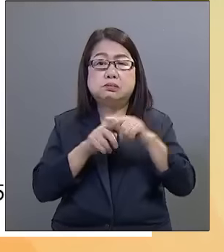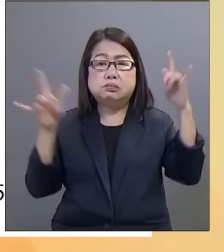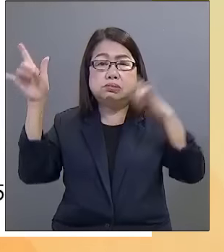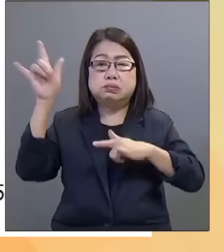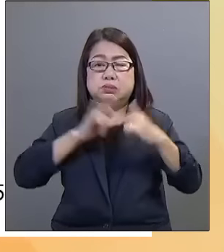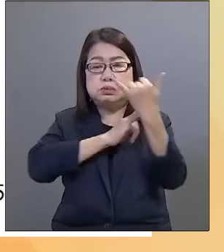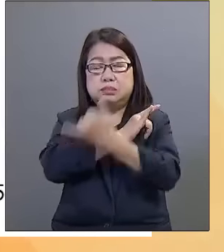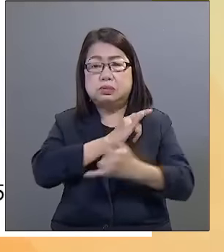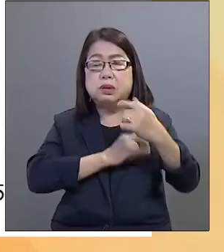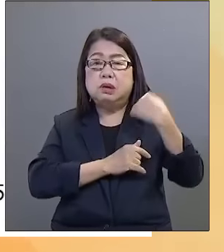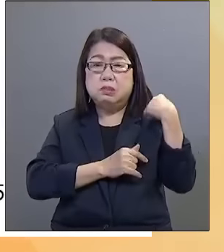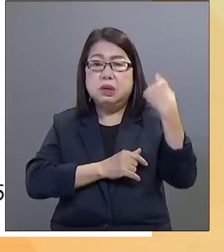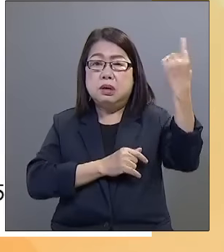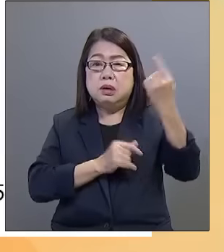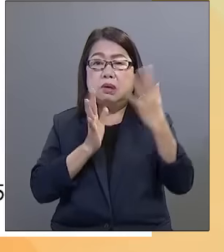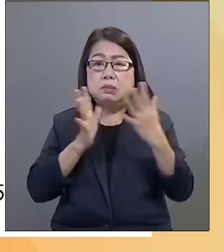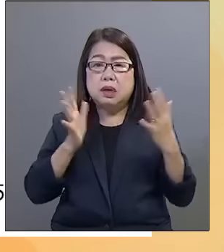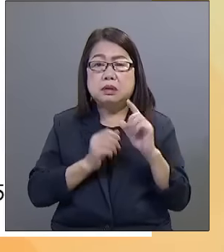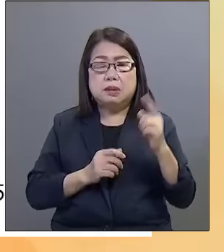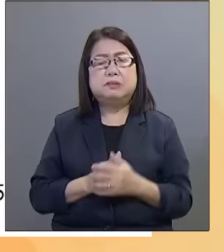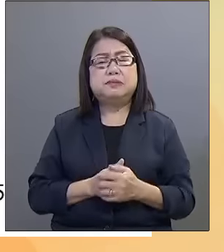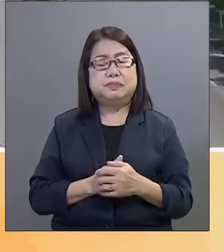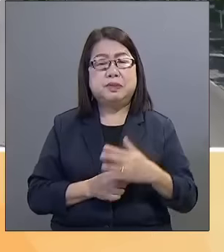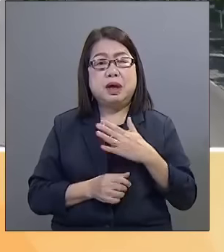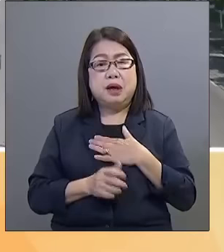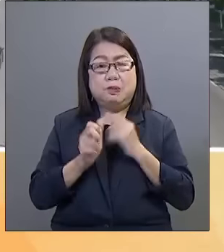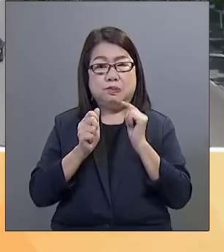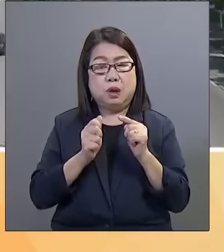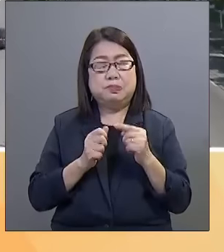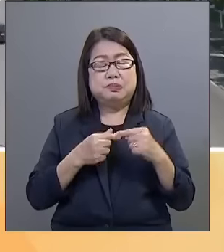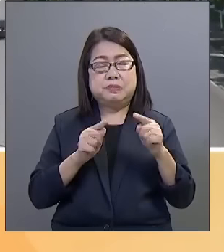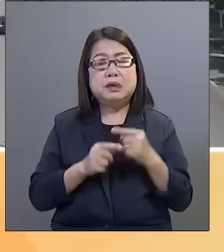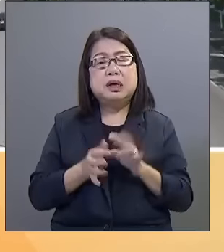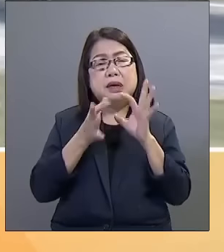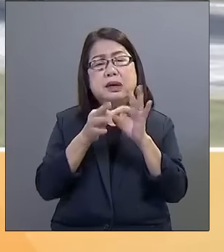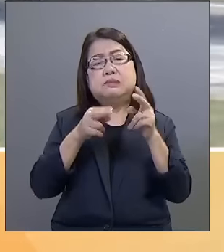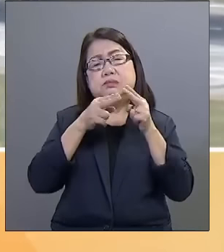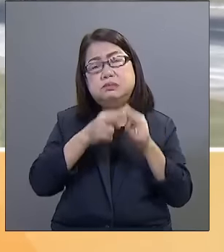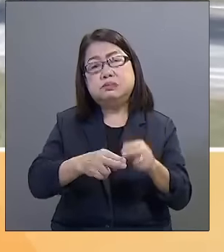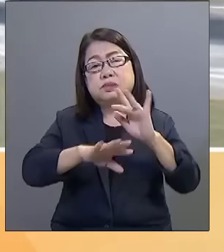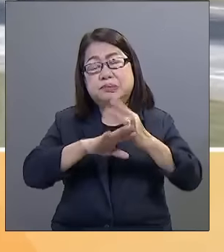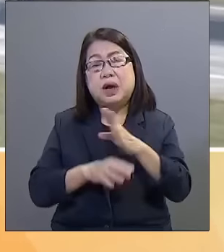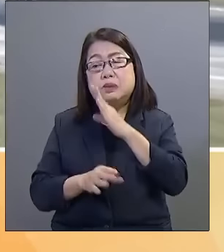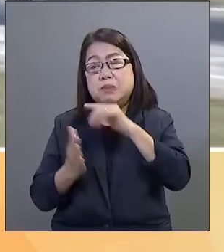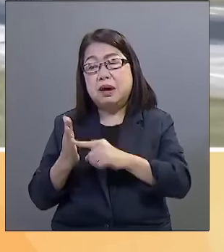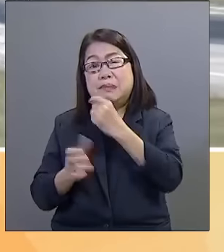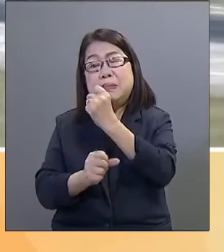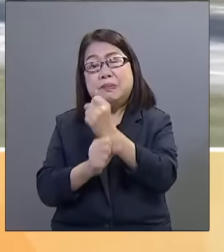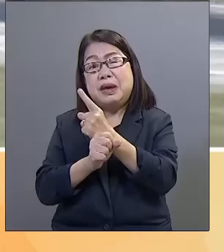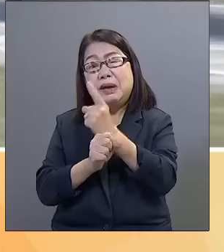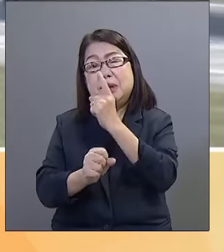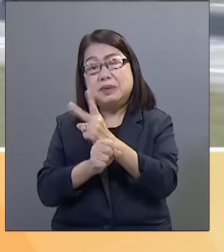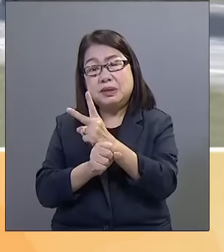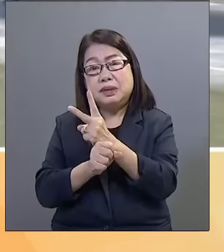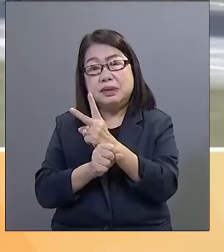ารย ์ผมว่ามันเป็นธรรมชาติของเขานะครับคือถ้าเปิด2ปีแรกเนี่ยก็จะค่อยๆมาทีละ